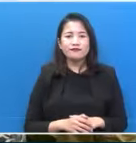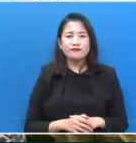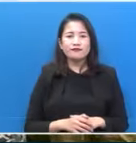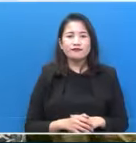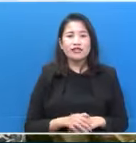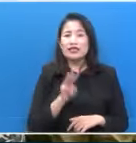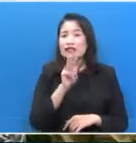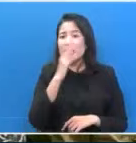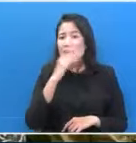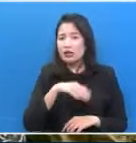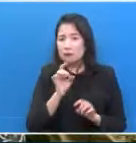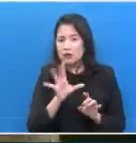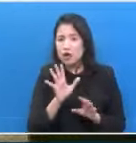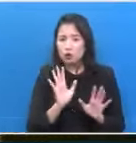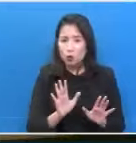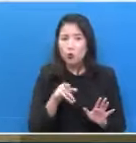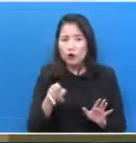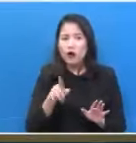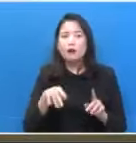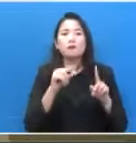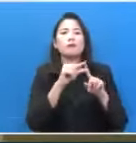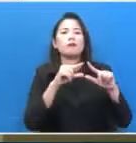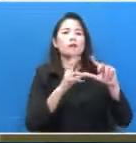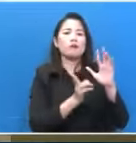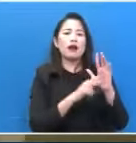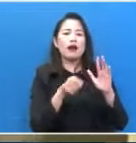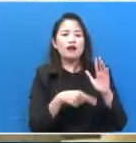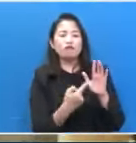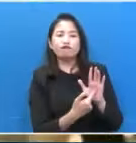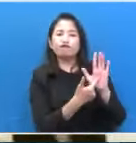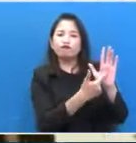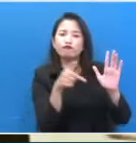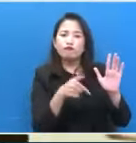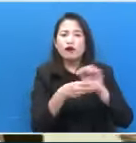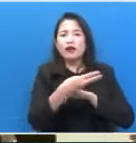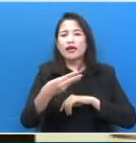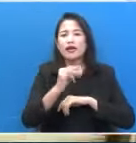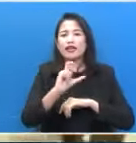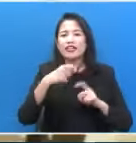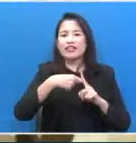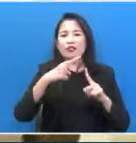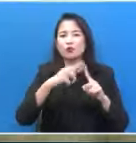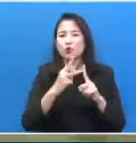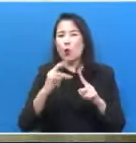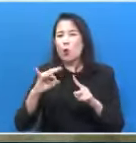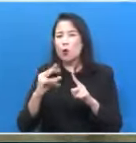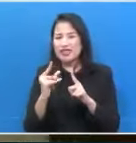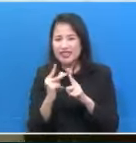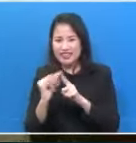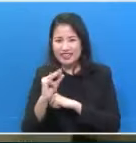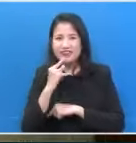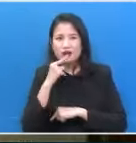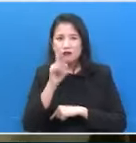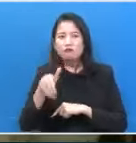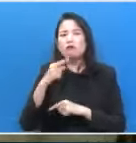Hanya selang 3 hari, PAN mengajukan pula Erick Thohir sebagai pendamping Prabowo Subianto saat kunjungan jajaran pengurus Gerindra ke kantor DPP